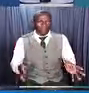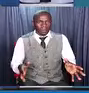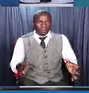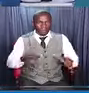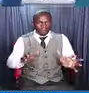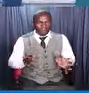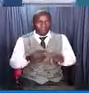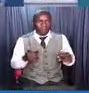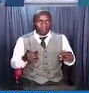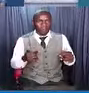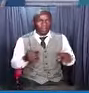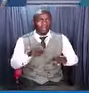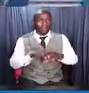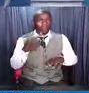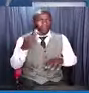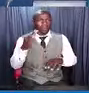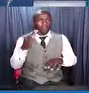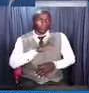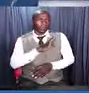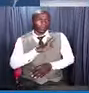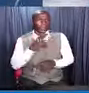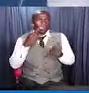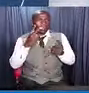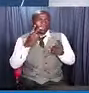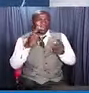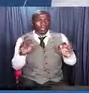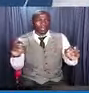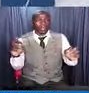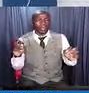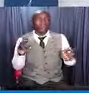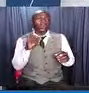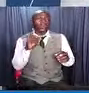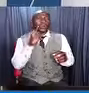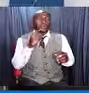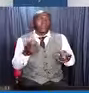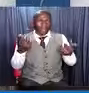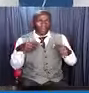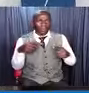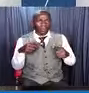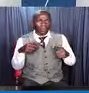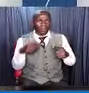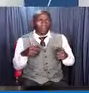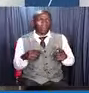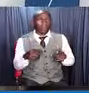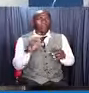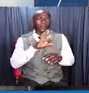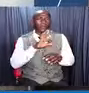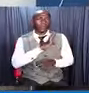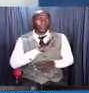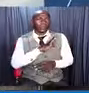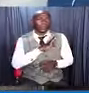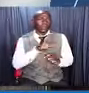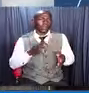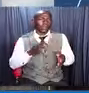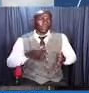has really cultivated. Anakuja ni wakati wa matunda haoni. And comes when it's time to be fruitful but there's kesho nothing. Kesho ikifika. Tomorrow comes. Muula tena wa matunda. It's a day